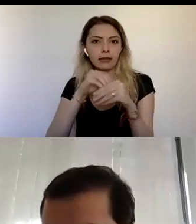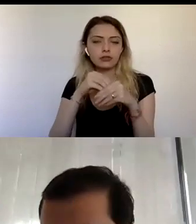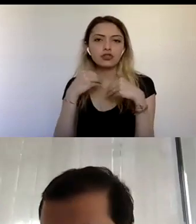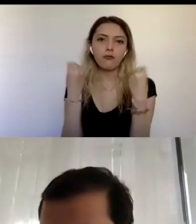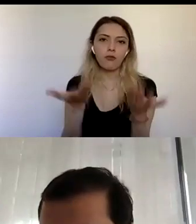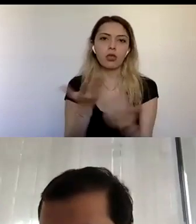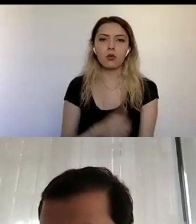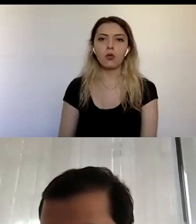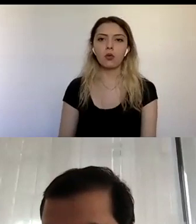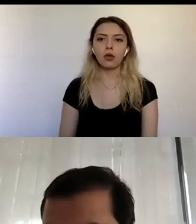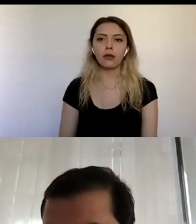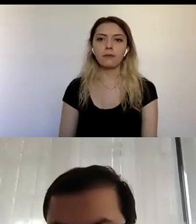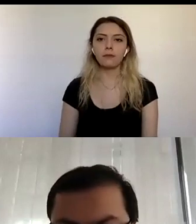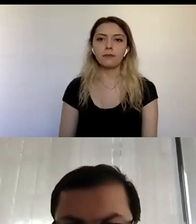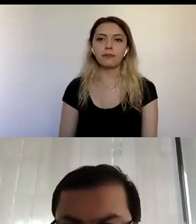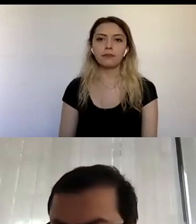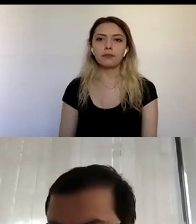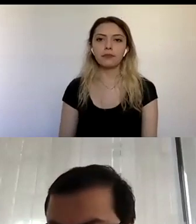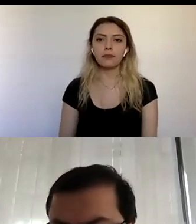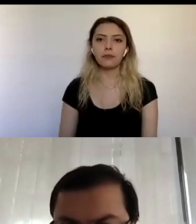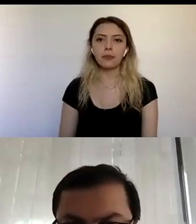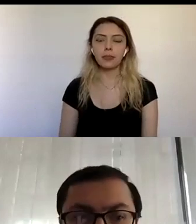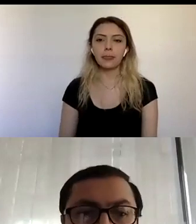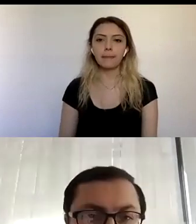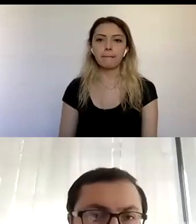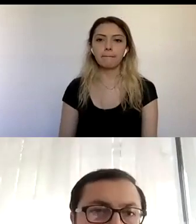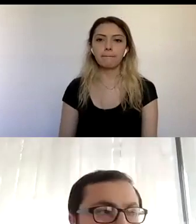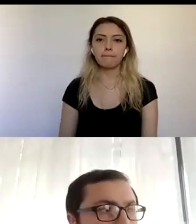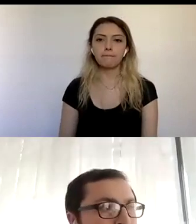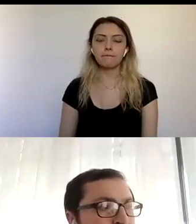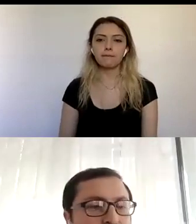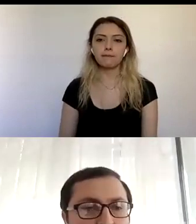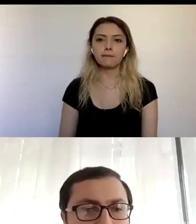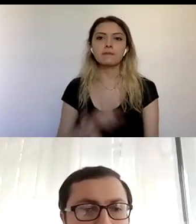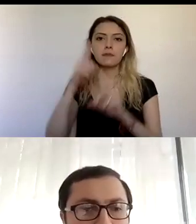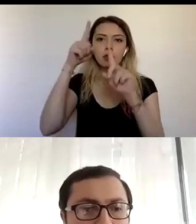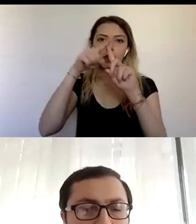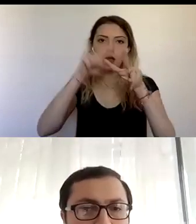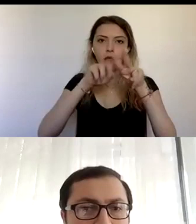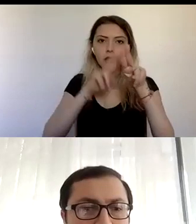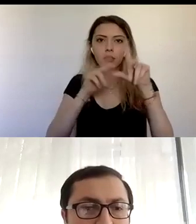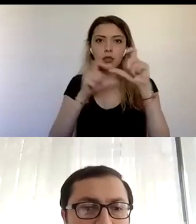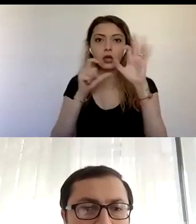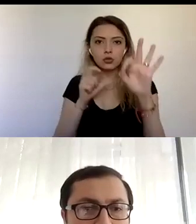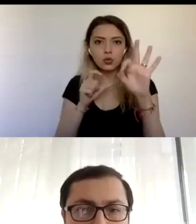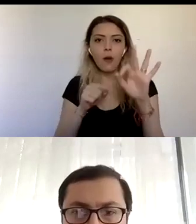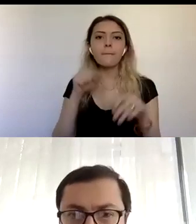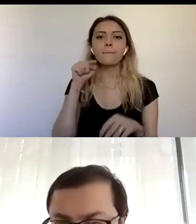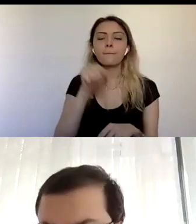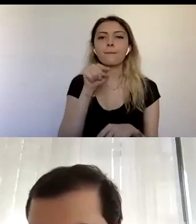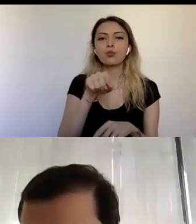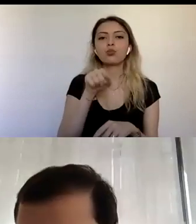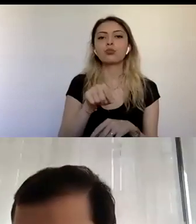an sanıyorum ihale çağrısı henüz çıktı ama Takso'nun da böyle bir desteği olacak bir araç listesi